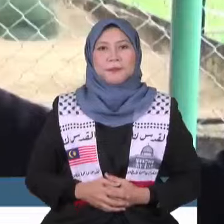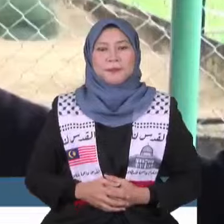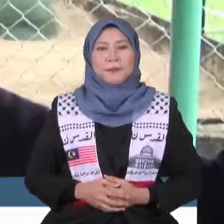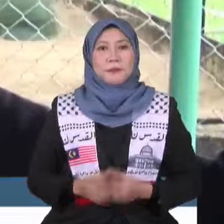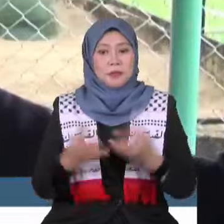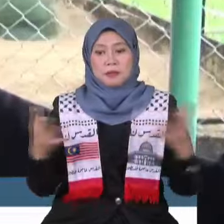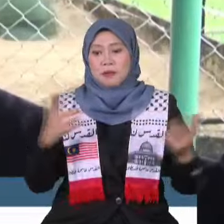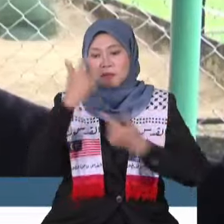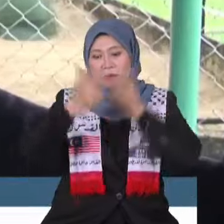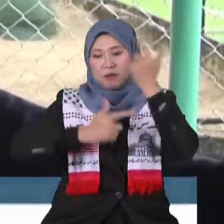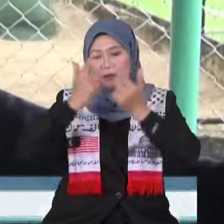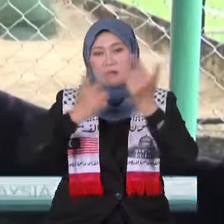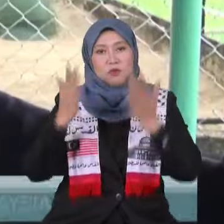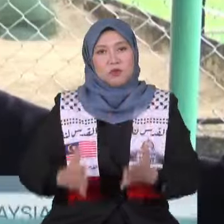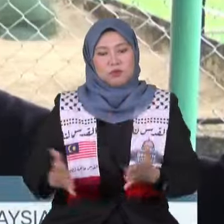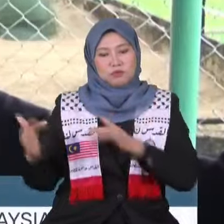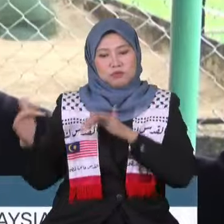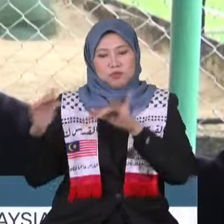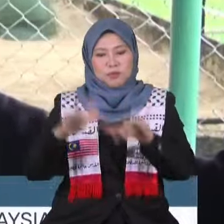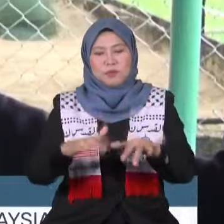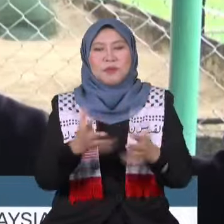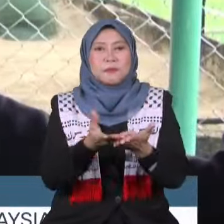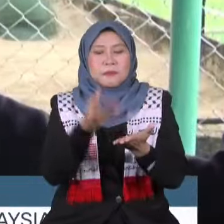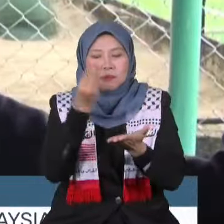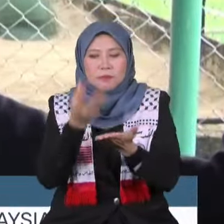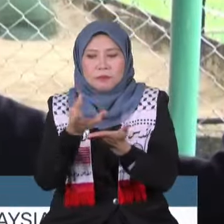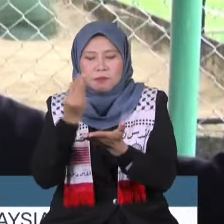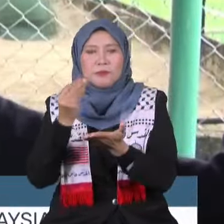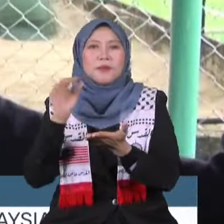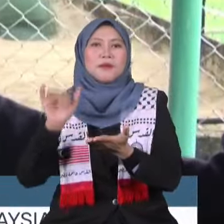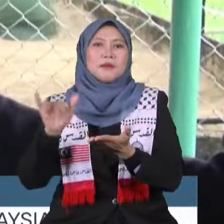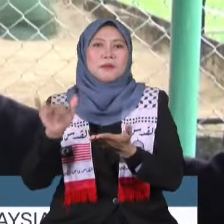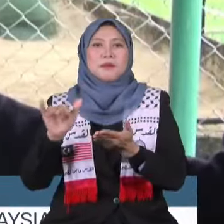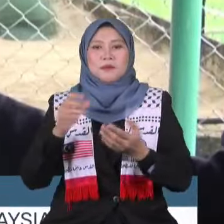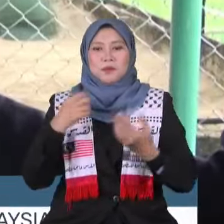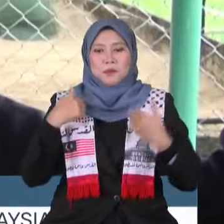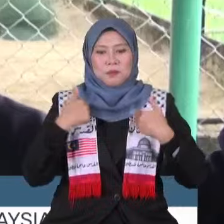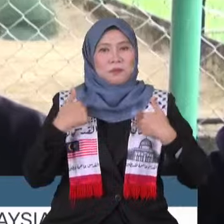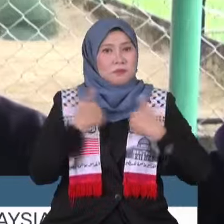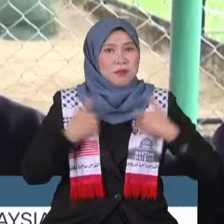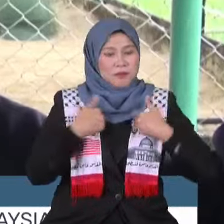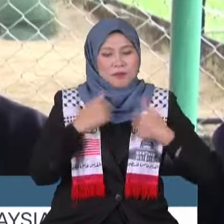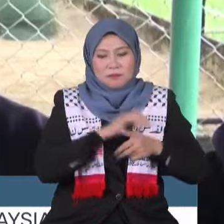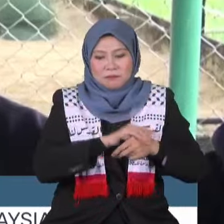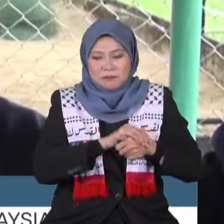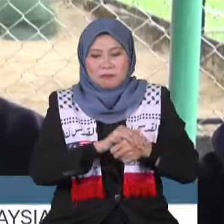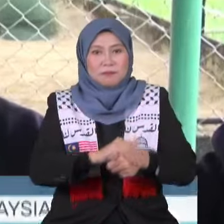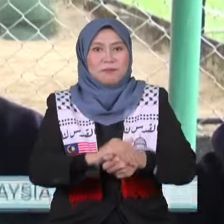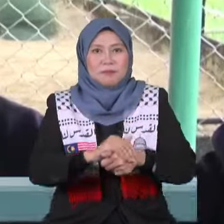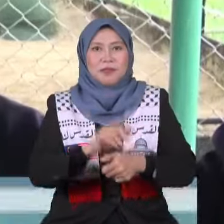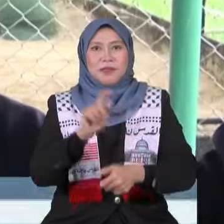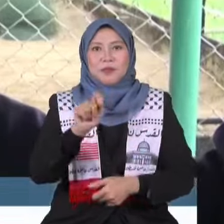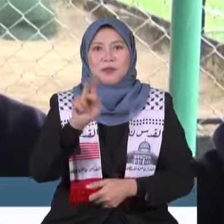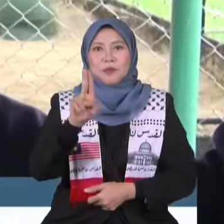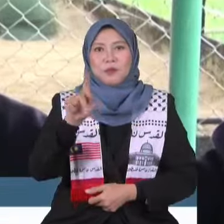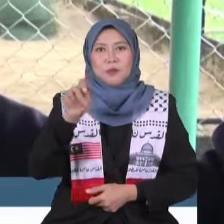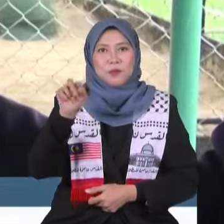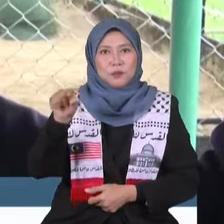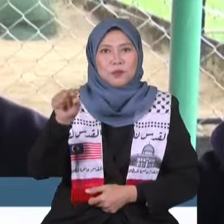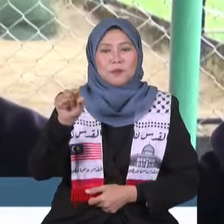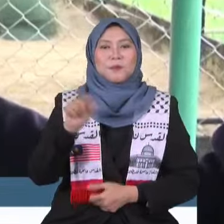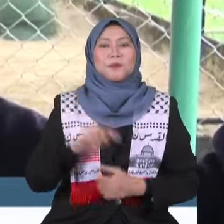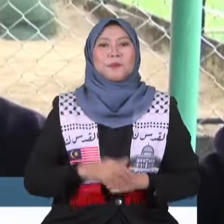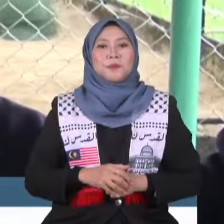Ramai pelancong yang datang ke sini untuk mempelajari dan menghayati spesies tuntung. Selain dari itu, pusat ini juga ada